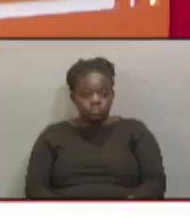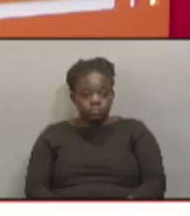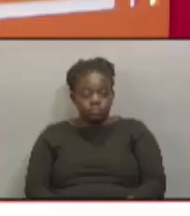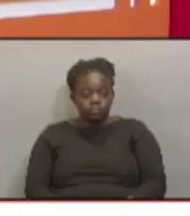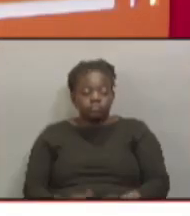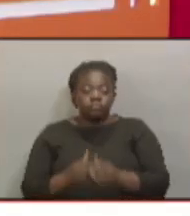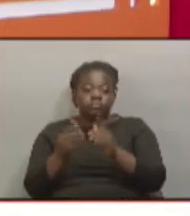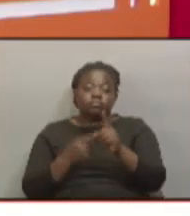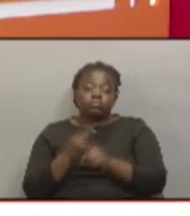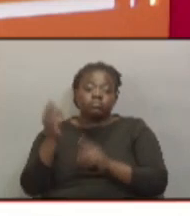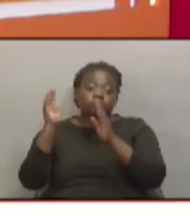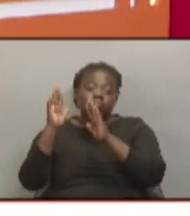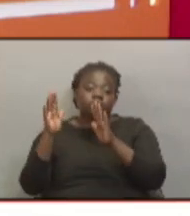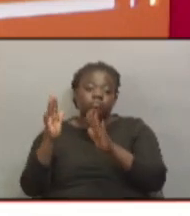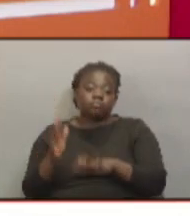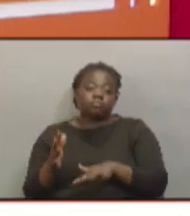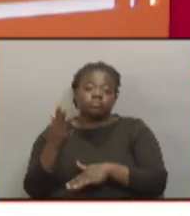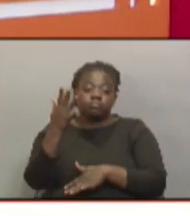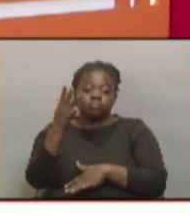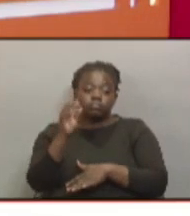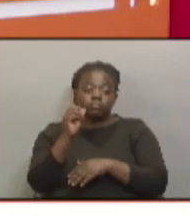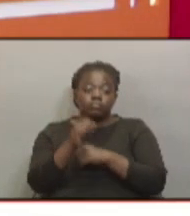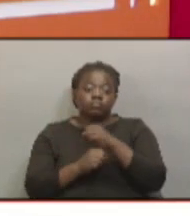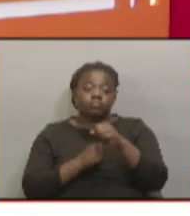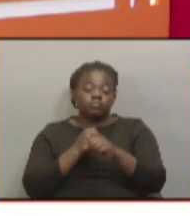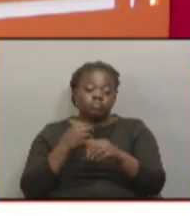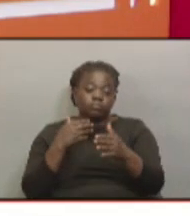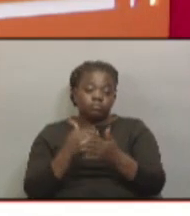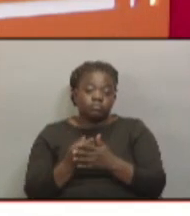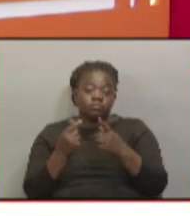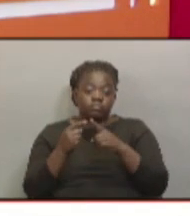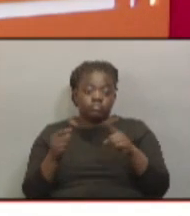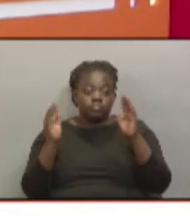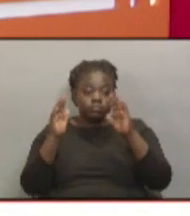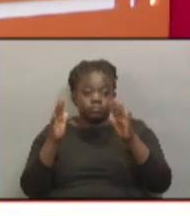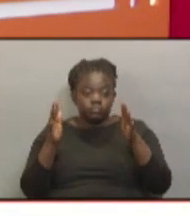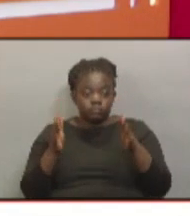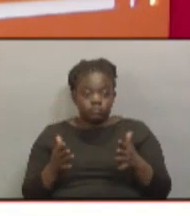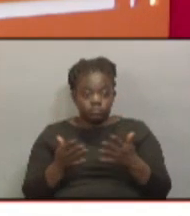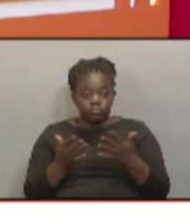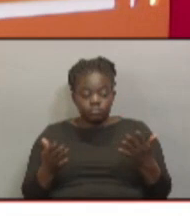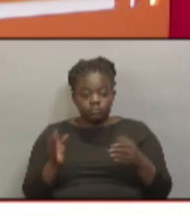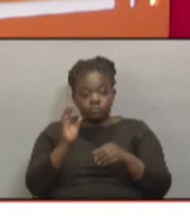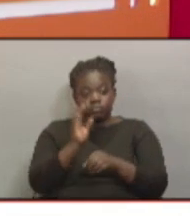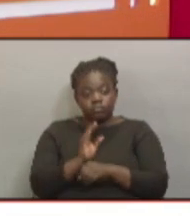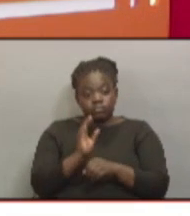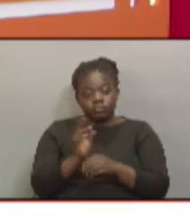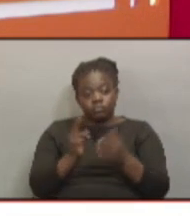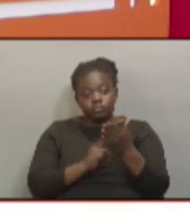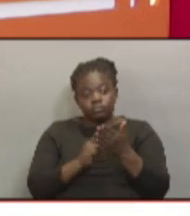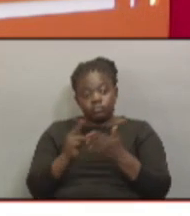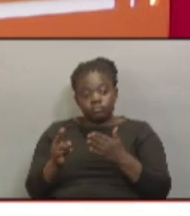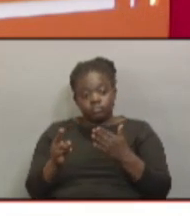Bw'obulabirizi bwa Kampala bujaguzza emyaka 50 obukyanga butandikibwawo, ng'emikolo emikulu gibadde ku kkanisa y'abatukuvu bonna